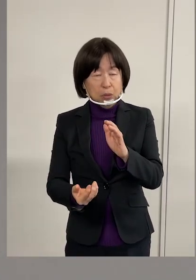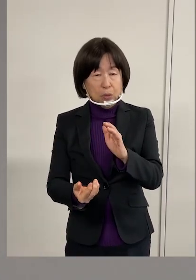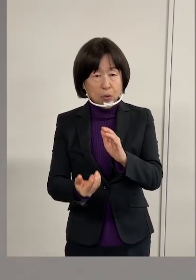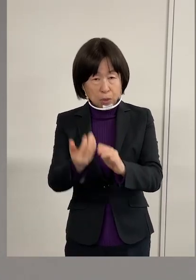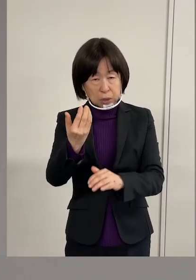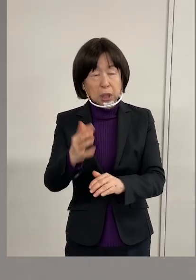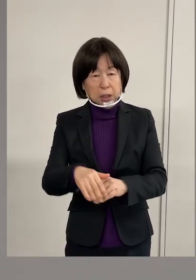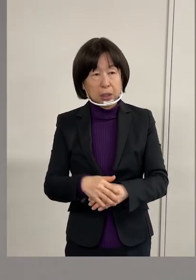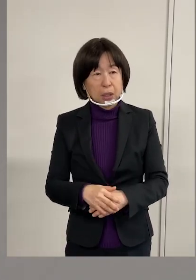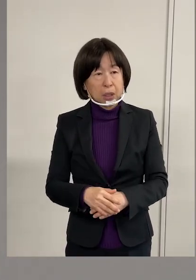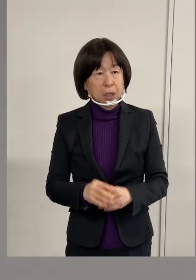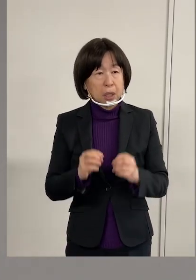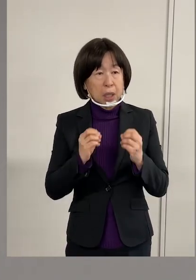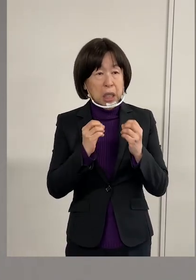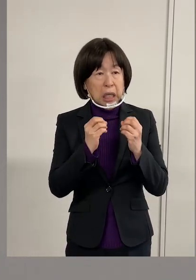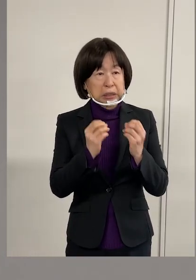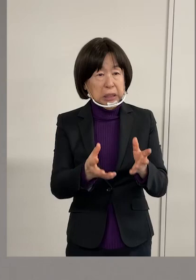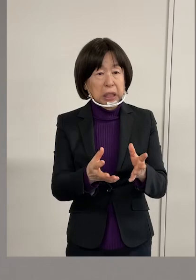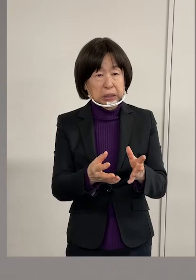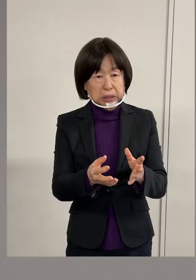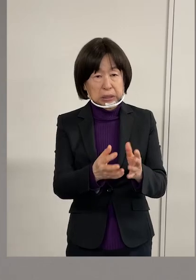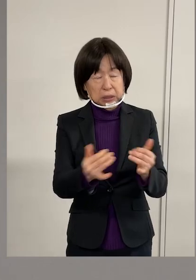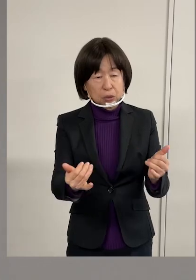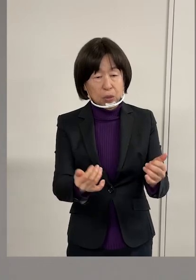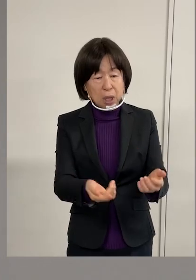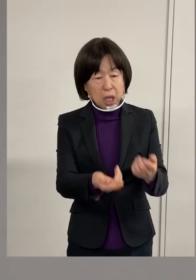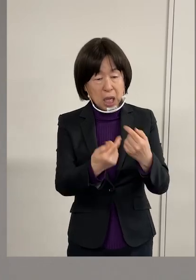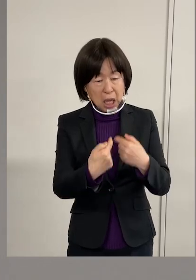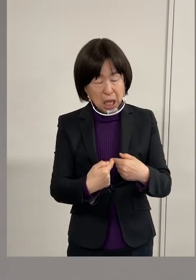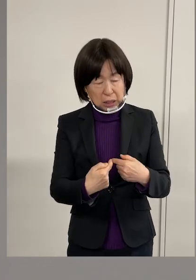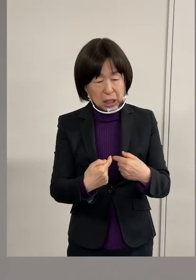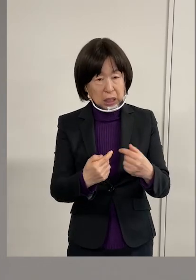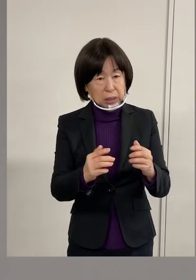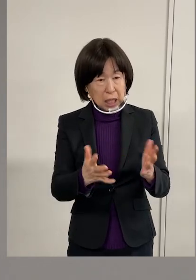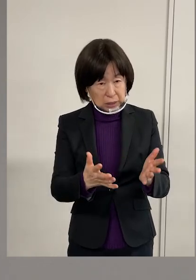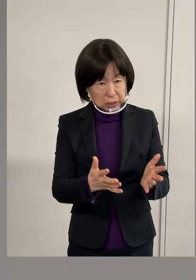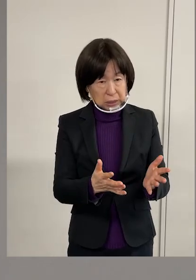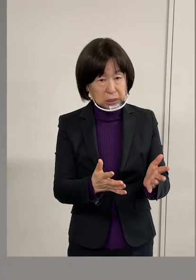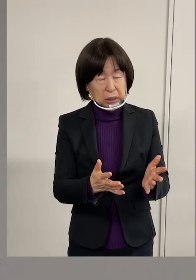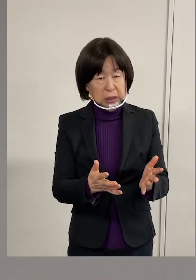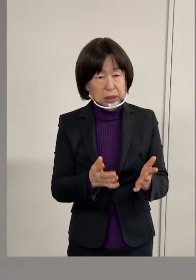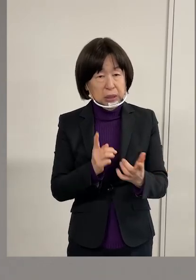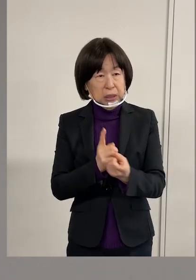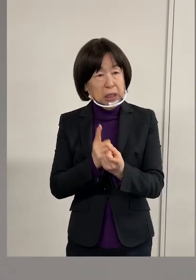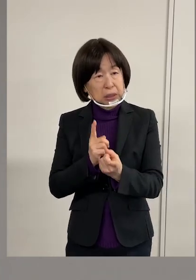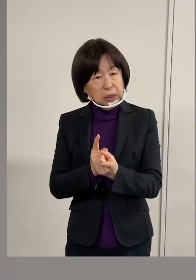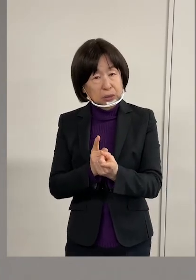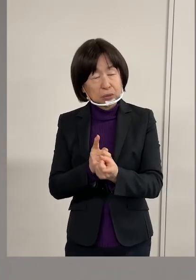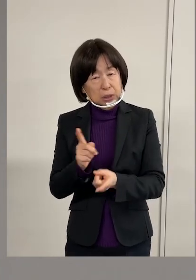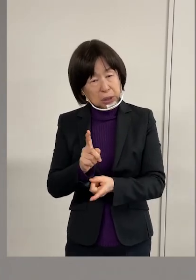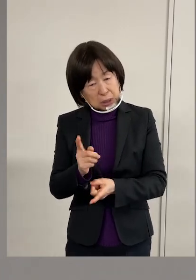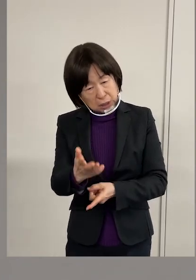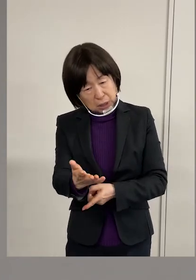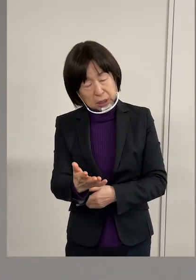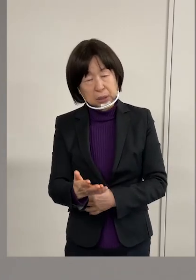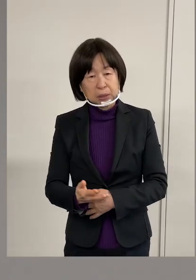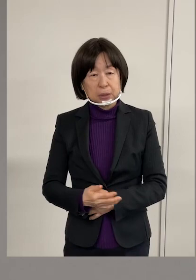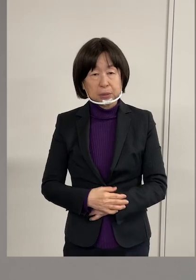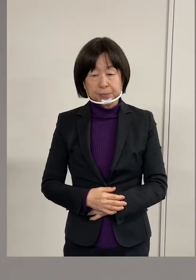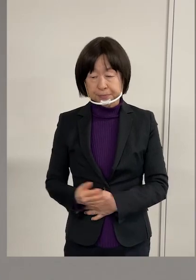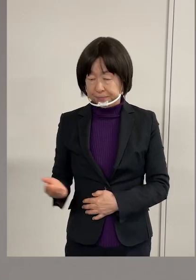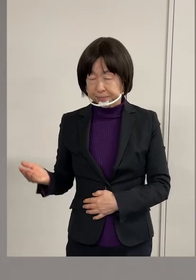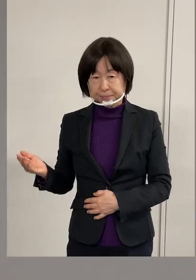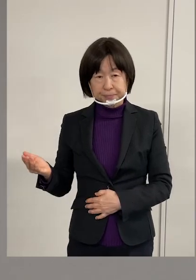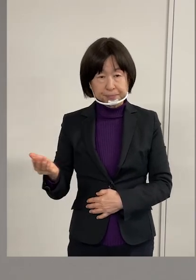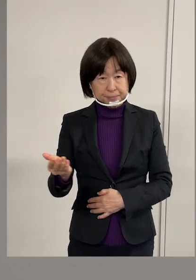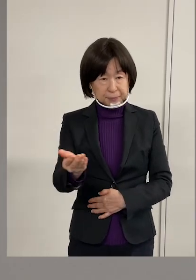世代が入ってこないというのはどのようにお考えで、その対策というのは取れるんでしょうか。 ま